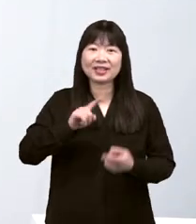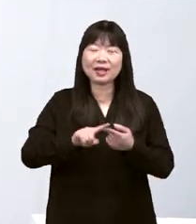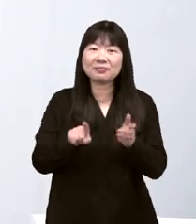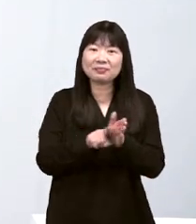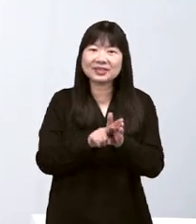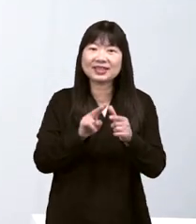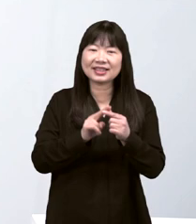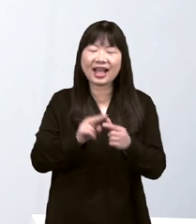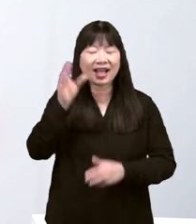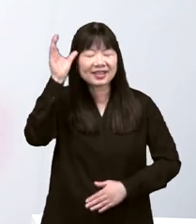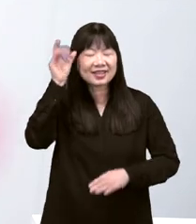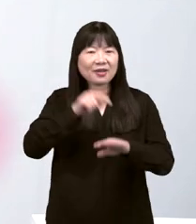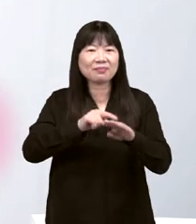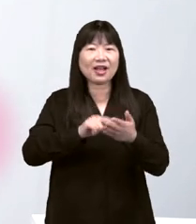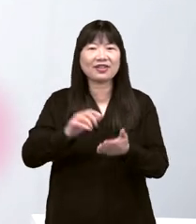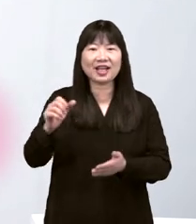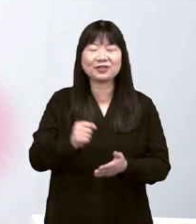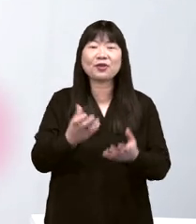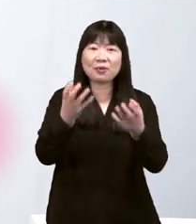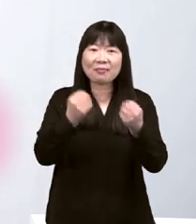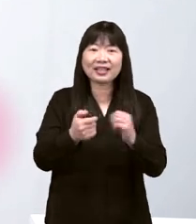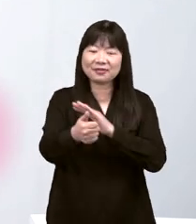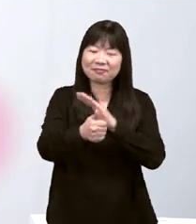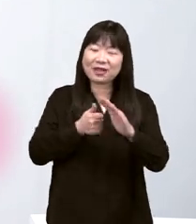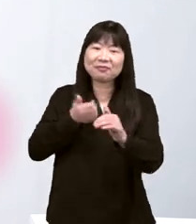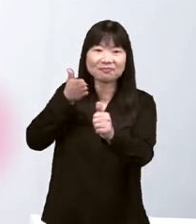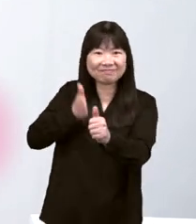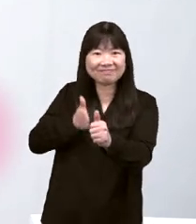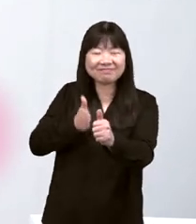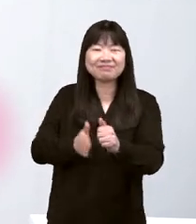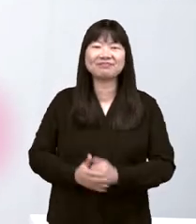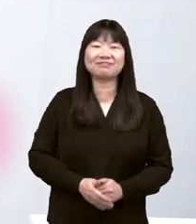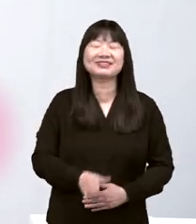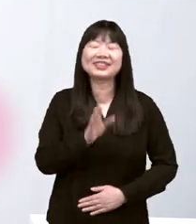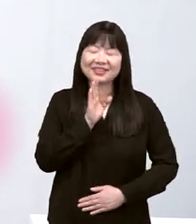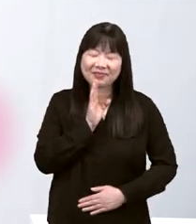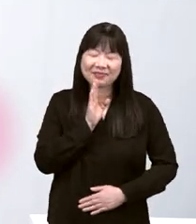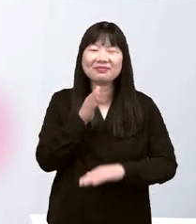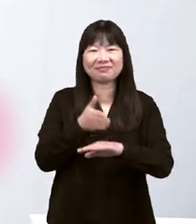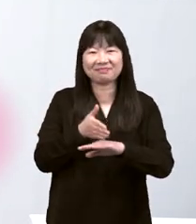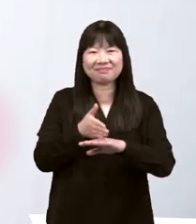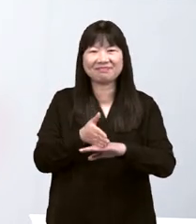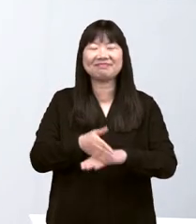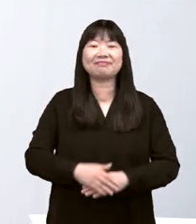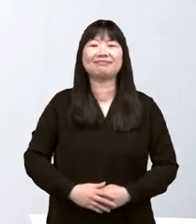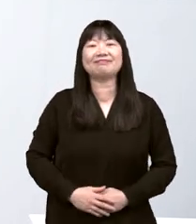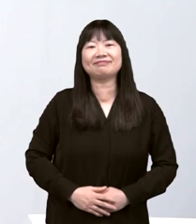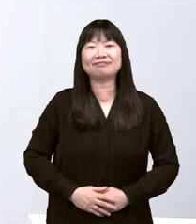믿음과 기대감을 갖고 많이 방문해주세요. 정말 감사합니다.